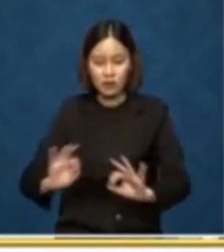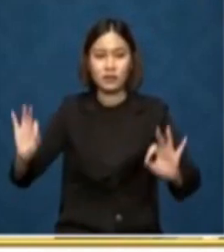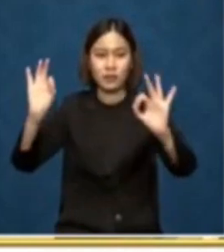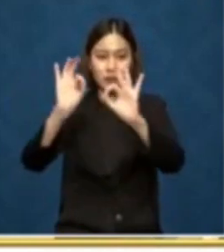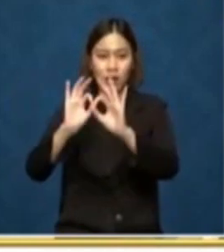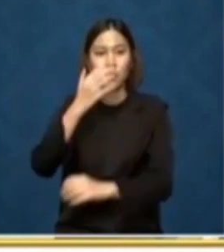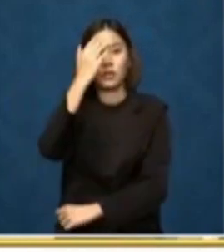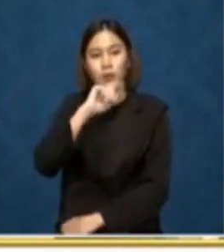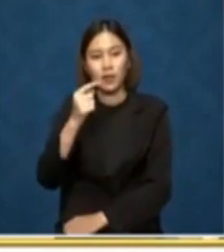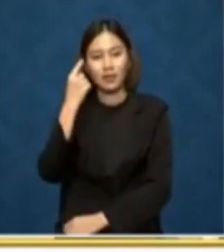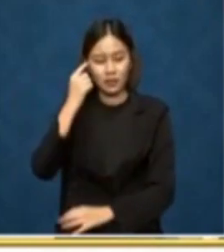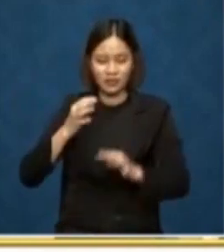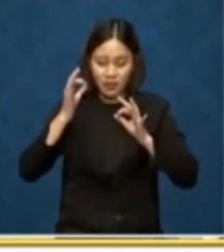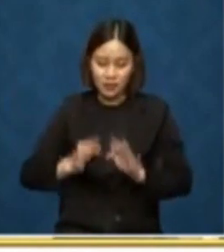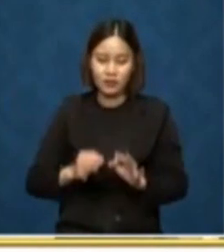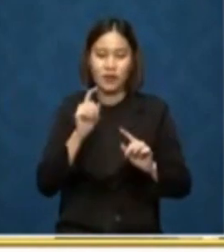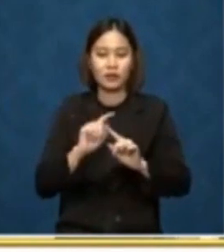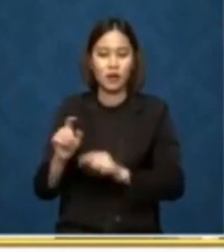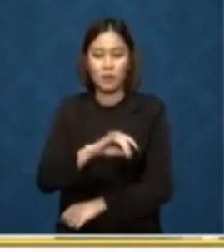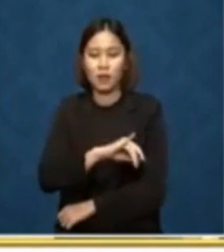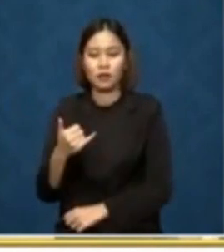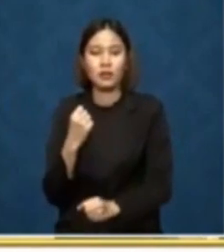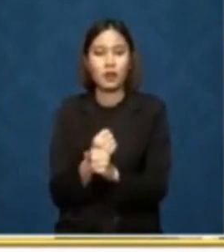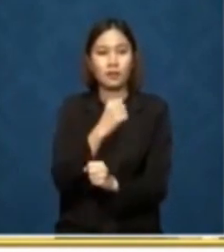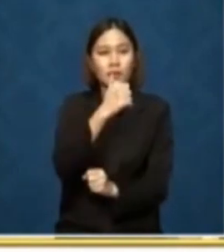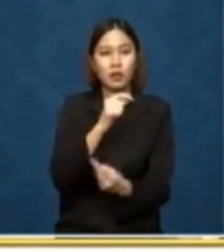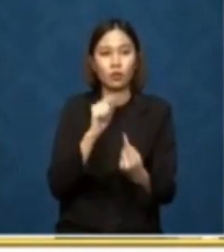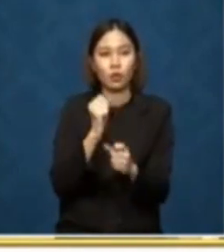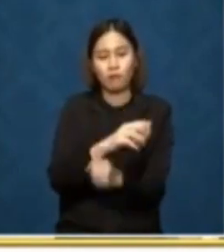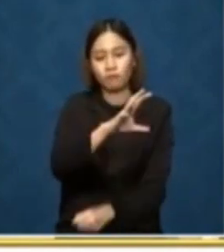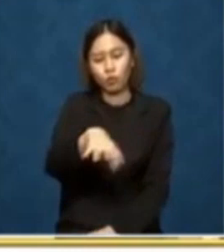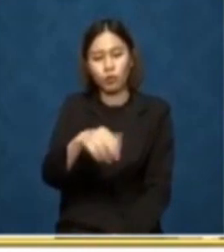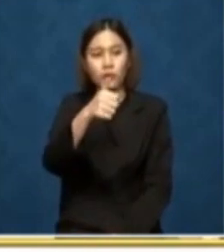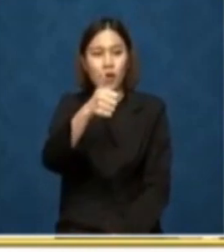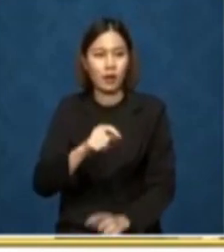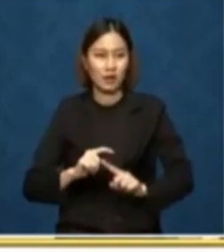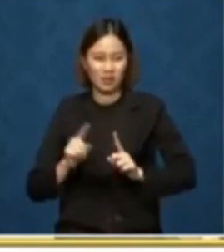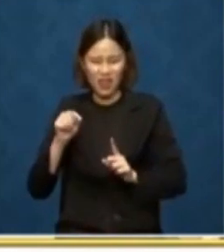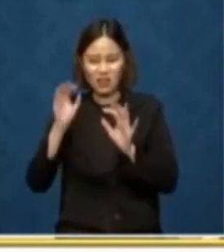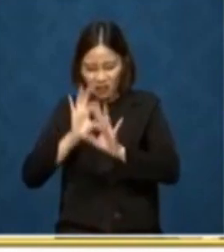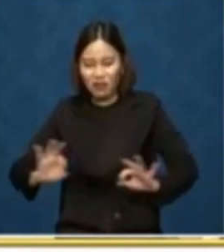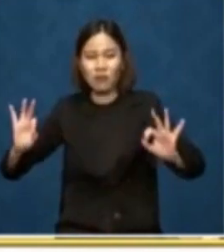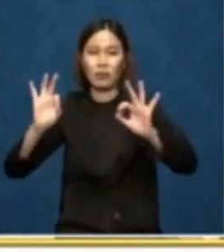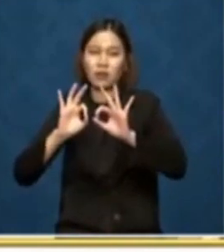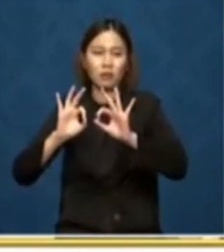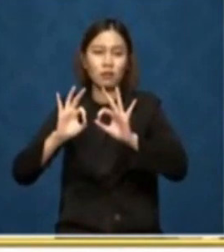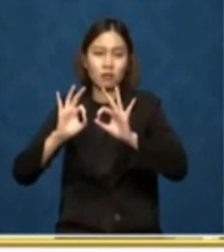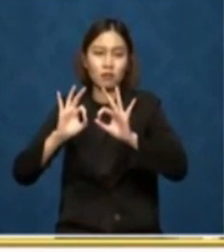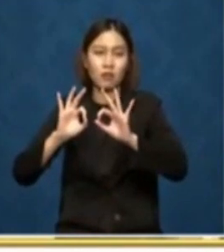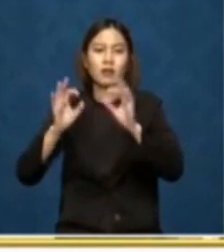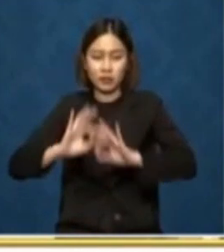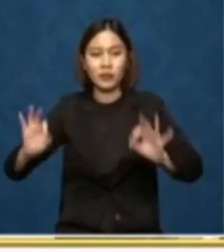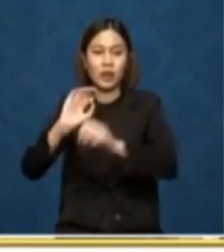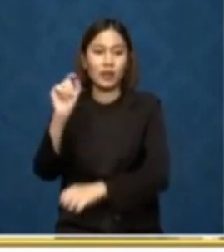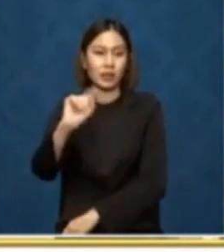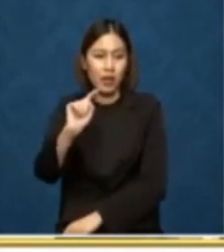ี่การตดสนใจสำคญสำคญ เราอาจทำได้ระดับหนวยงานก็ได้แต่เรื่องนี้มัใหญ่เกิตัวเห่านั้นแล